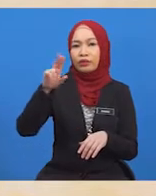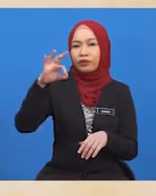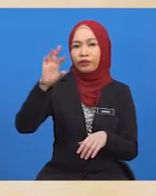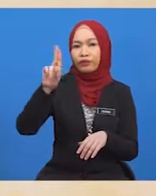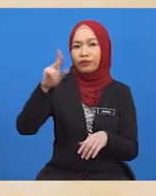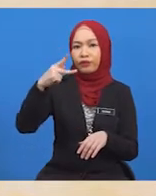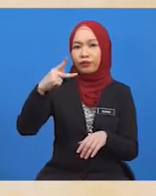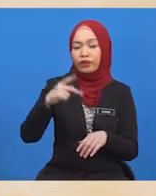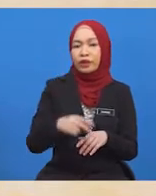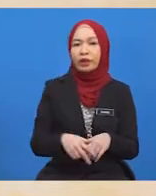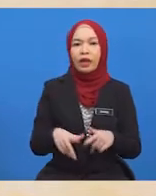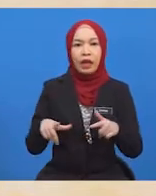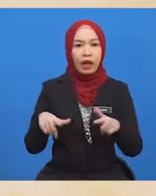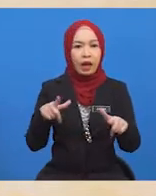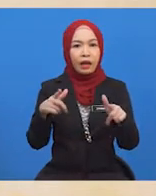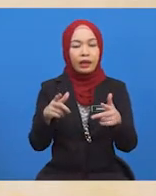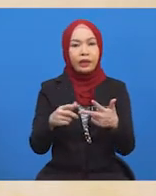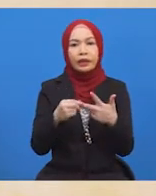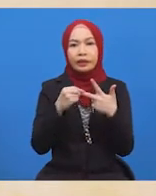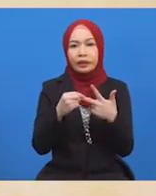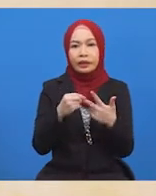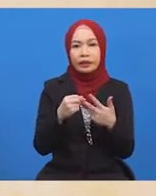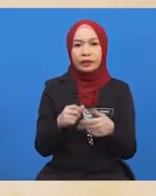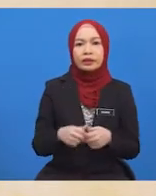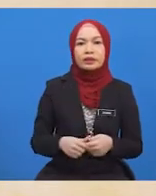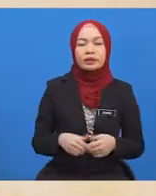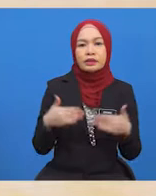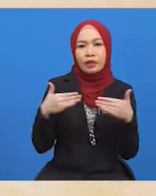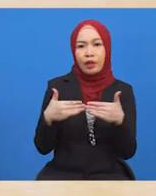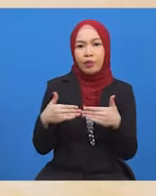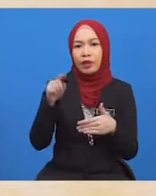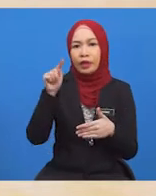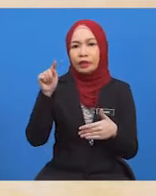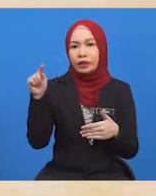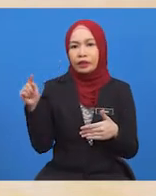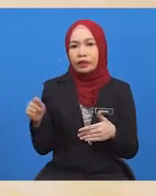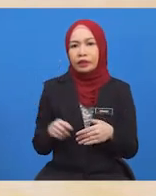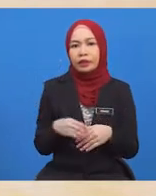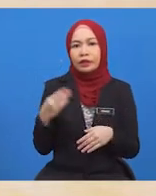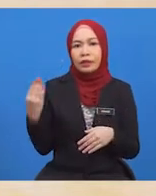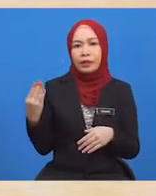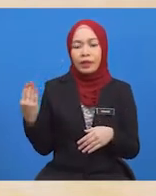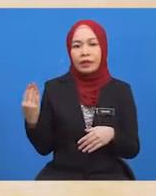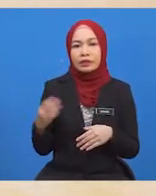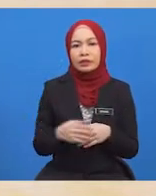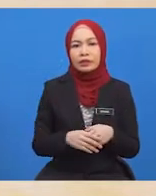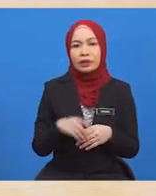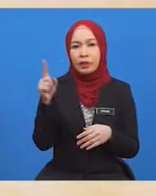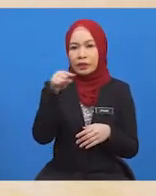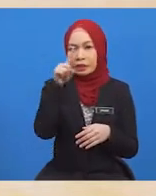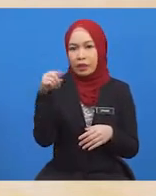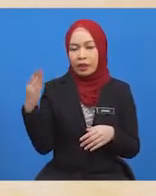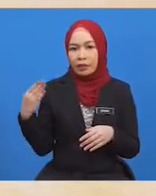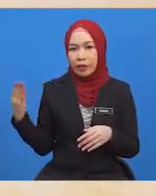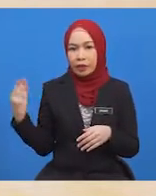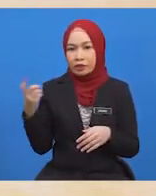Ketiga, kita sambungkan titik-titik persilangan normal dengan satah untuk